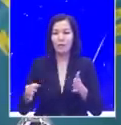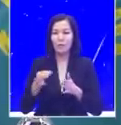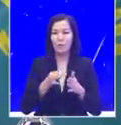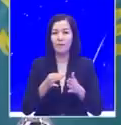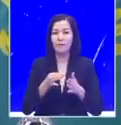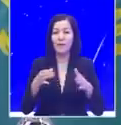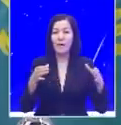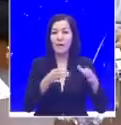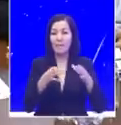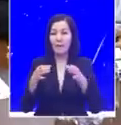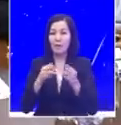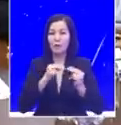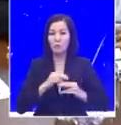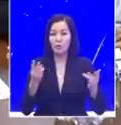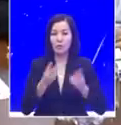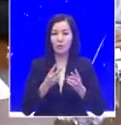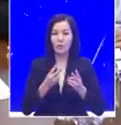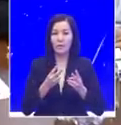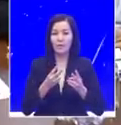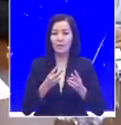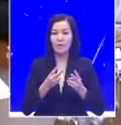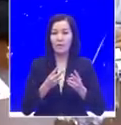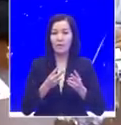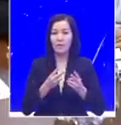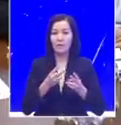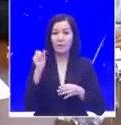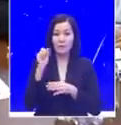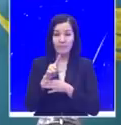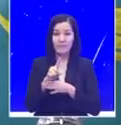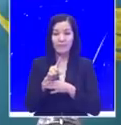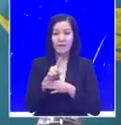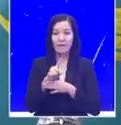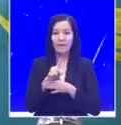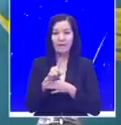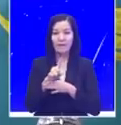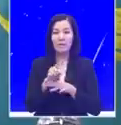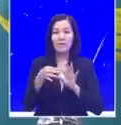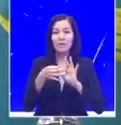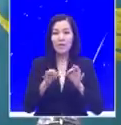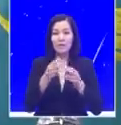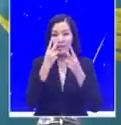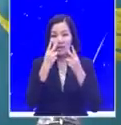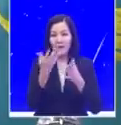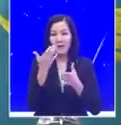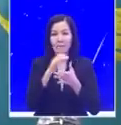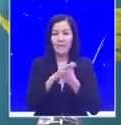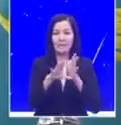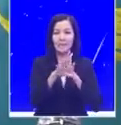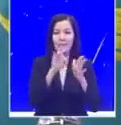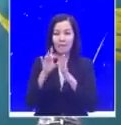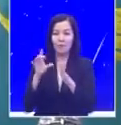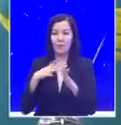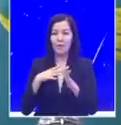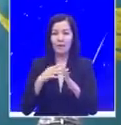области компании работали. Я вам настрой даю, вы поняли? Настрой. Субботу, уже до субботы вы